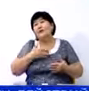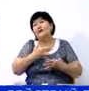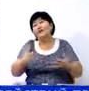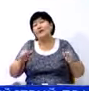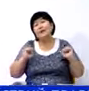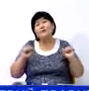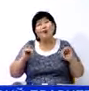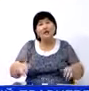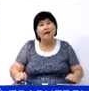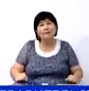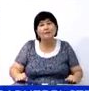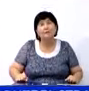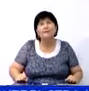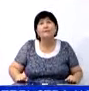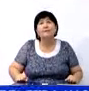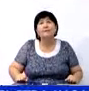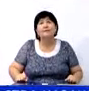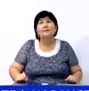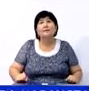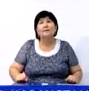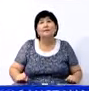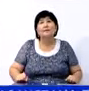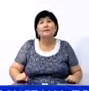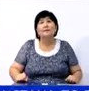персонал маску закон жан желтой вко над махамбетов телеканал подбор до